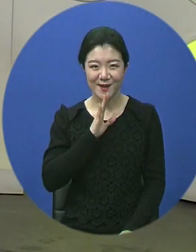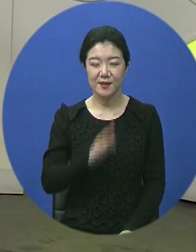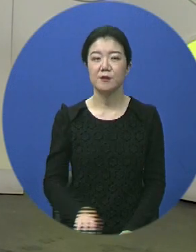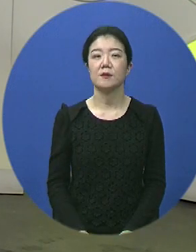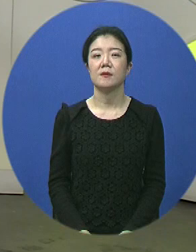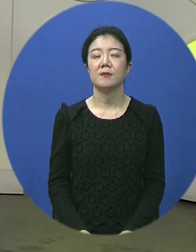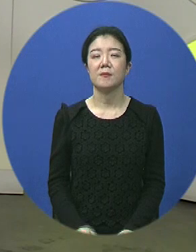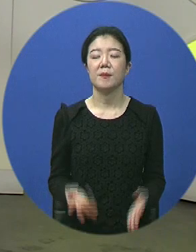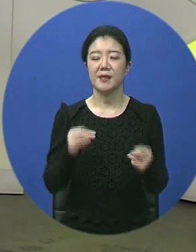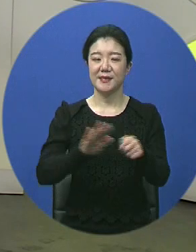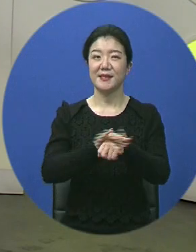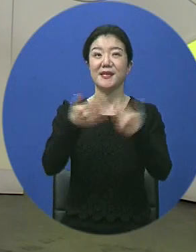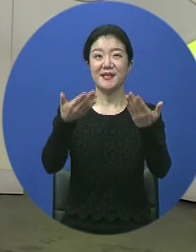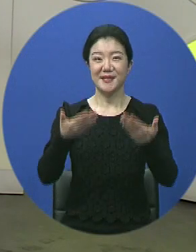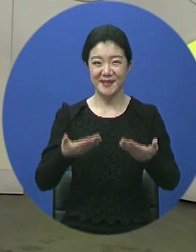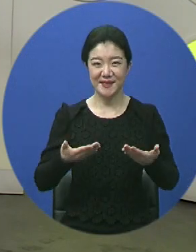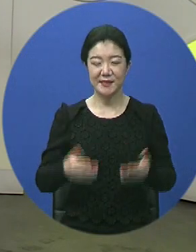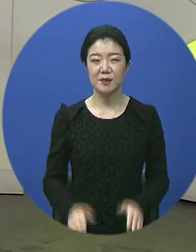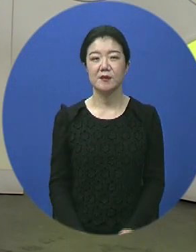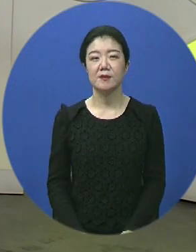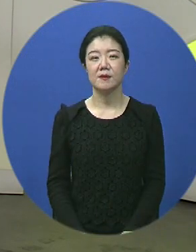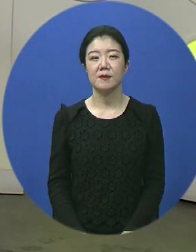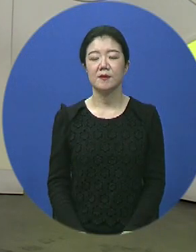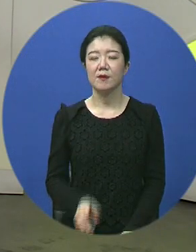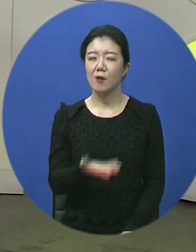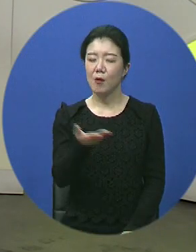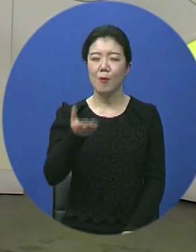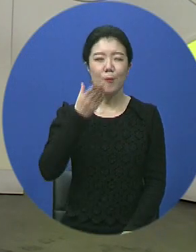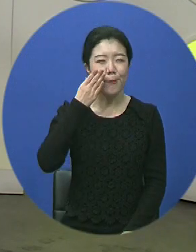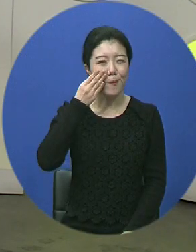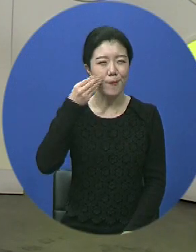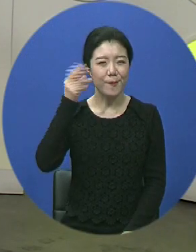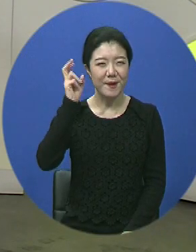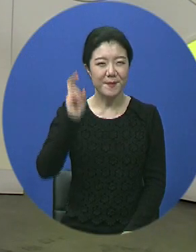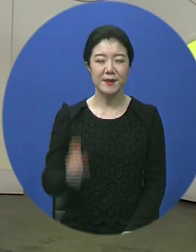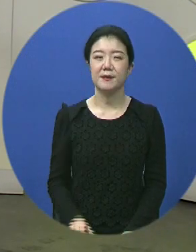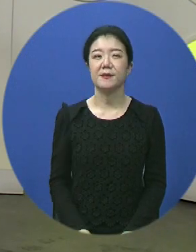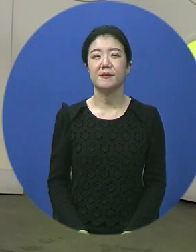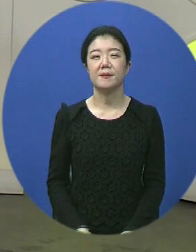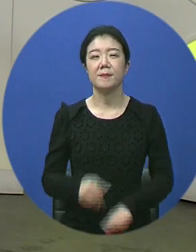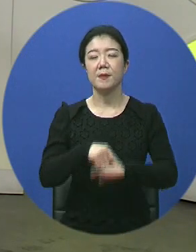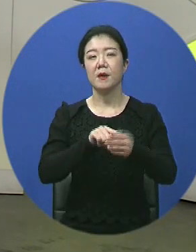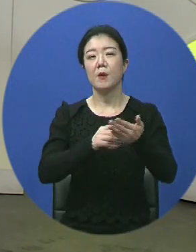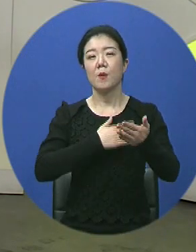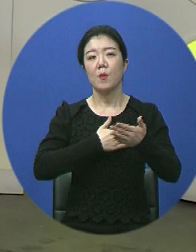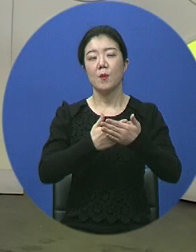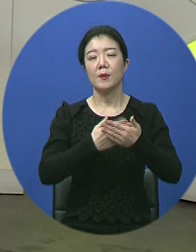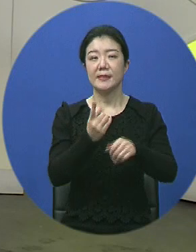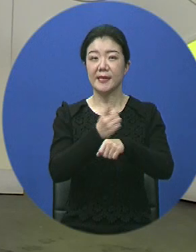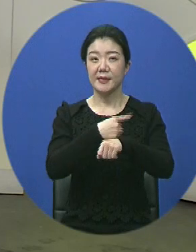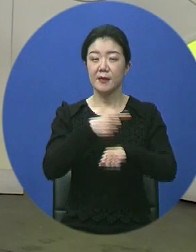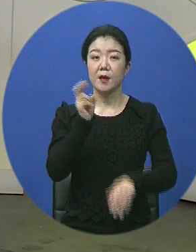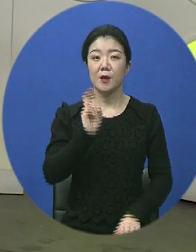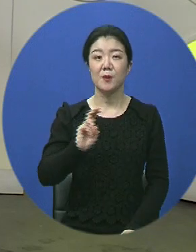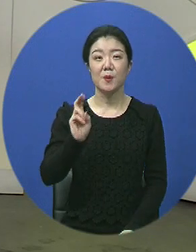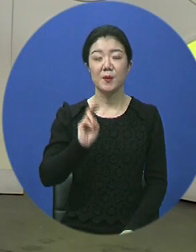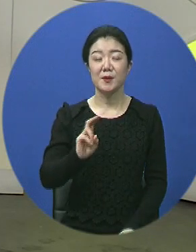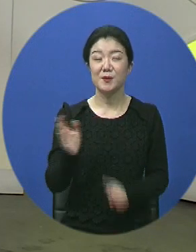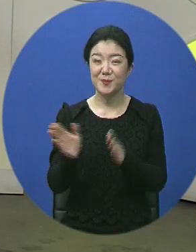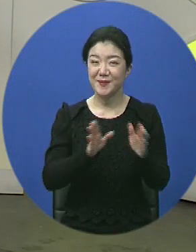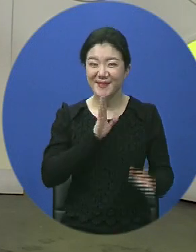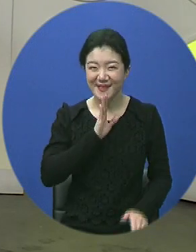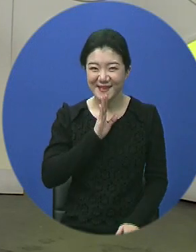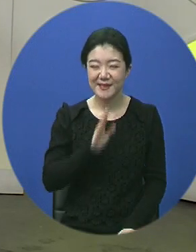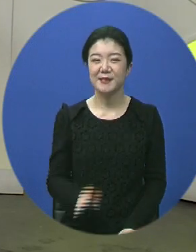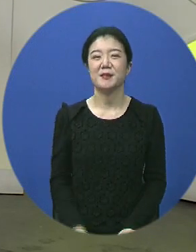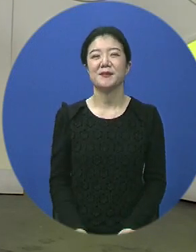그렇죠. 많이들 사랑해 주셨죠. 네, 그래서 아마 익숙하지 않을까 그런 생각이 듭니다. 가슴이 콩콩콩 이후에 째깍째깍이라는 노래도